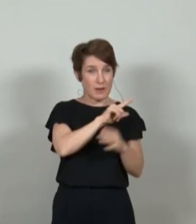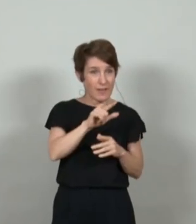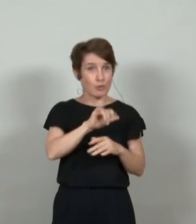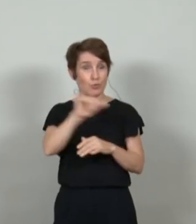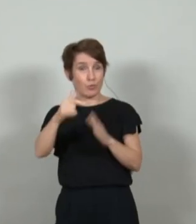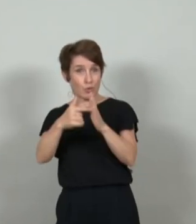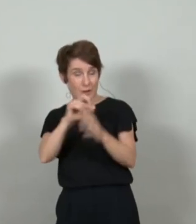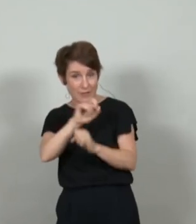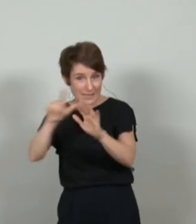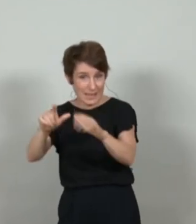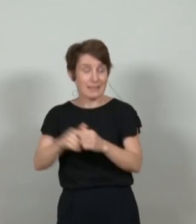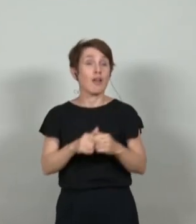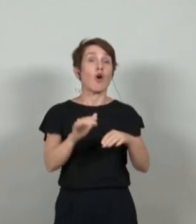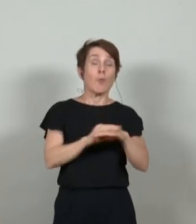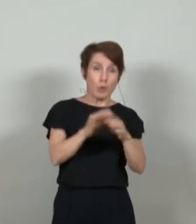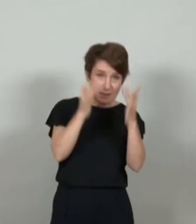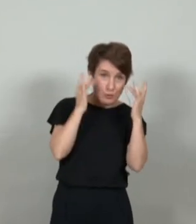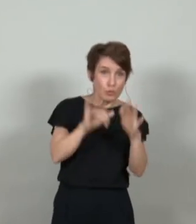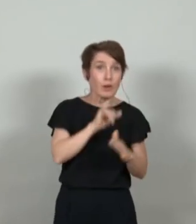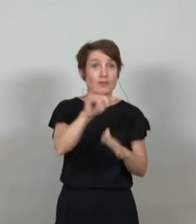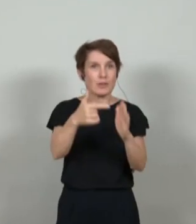culturelle 2022 2026